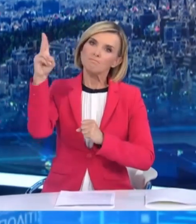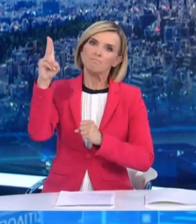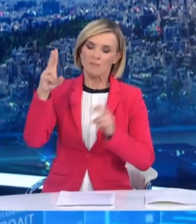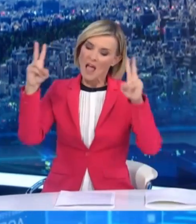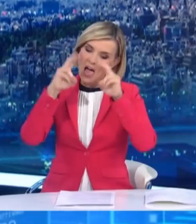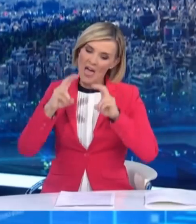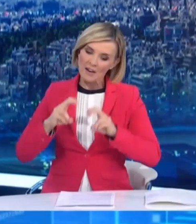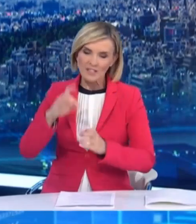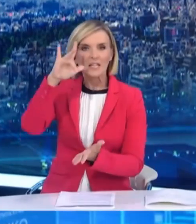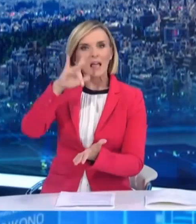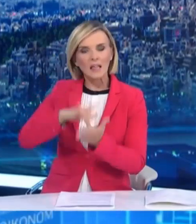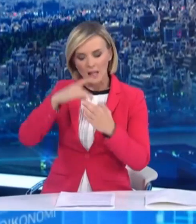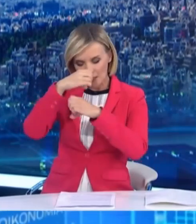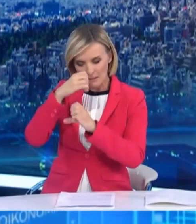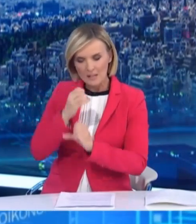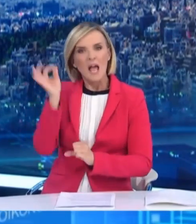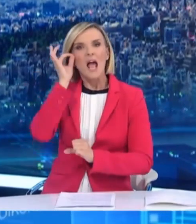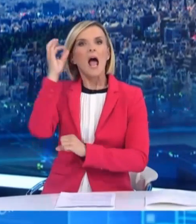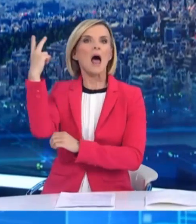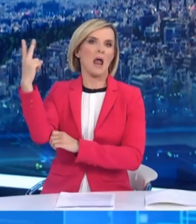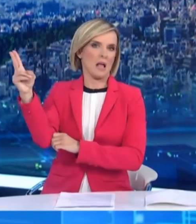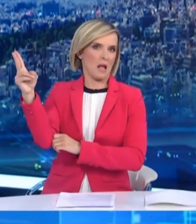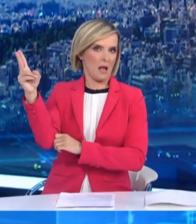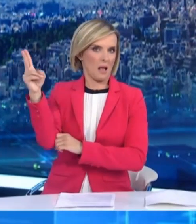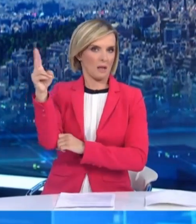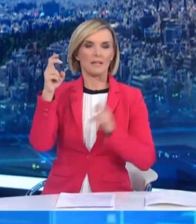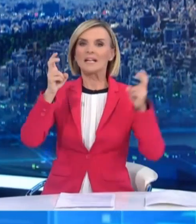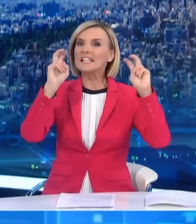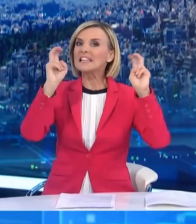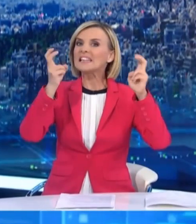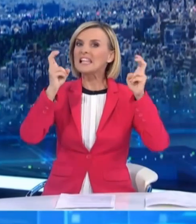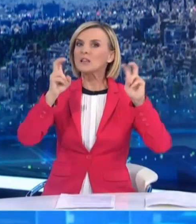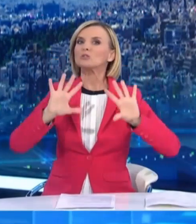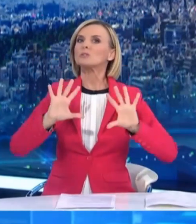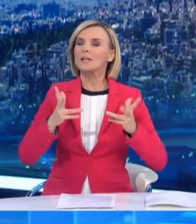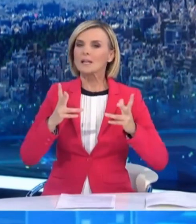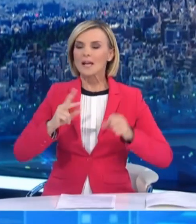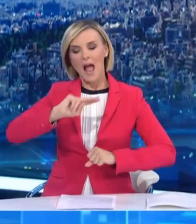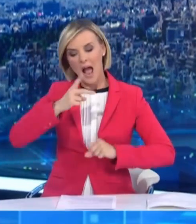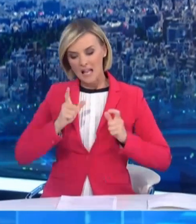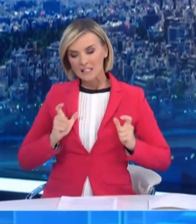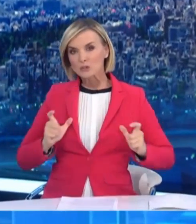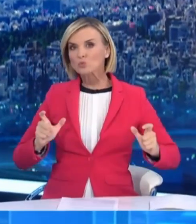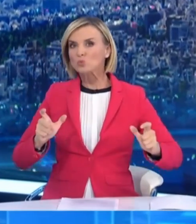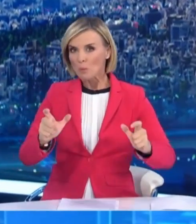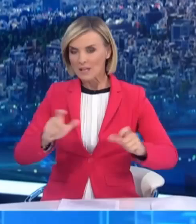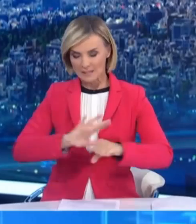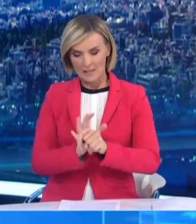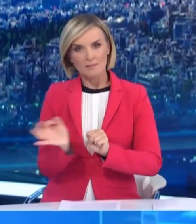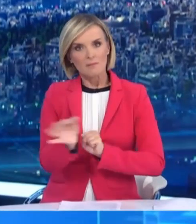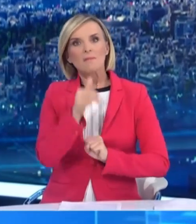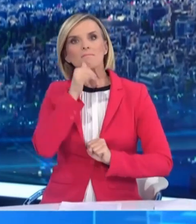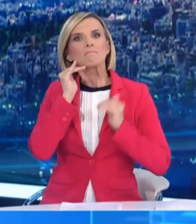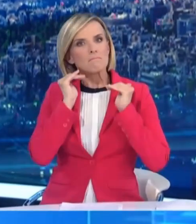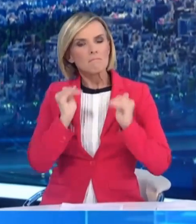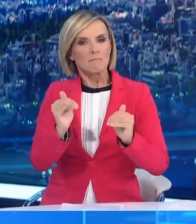της Γαλλίας και του Στρασβούργου, με τίτλο «Τα αντισώματα του SARS-CoV-2 παραμένουν